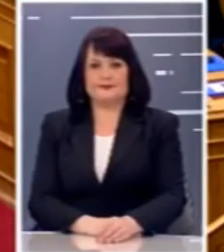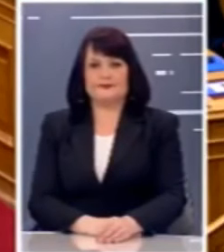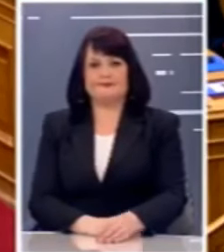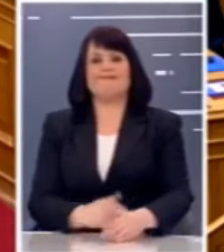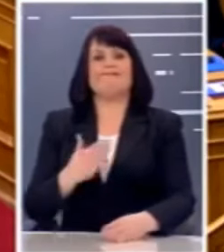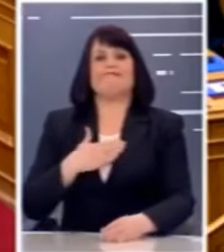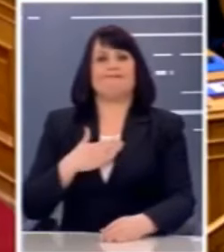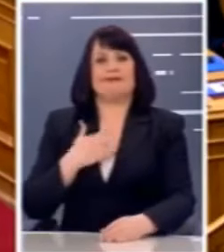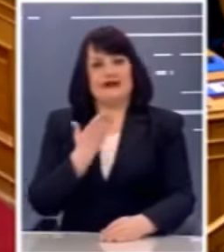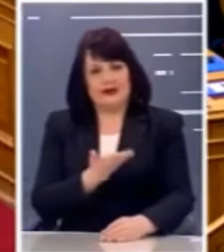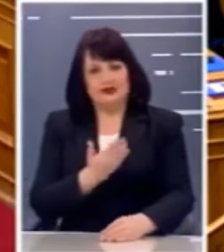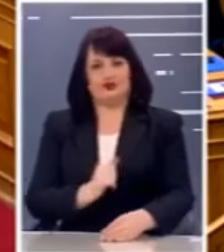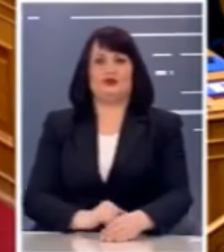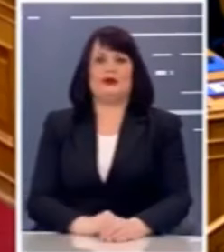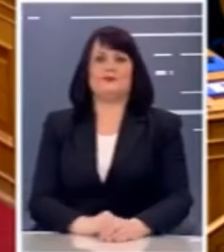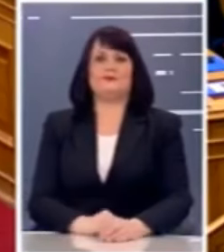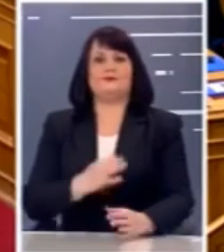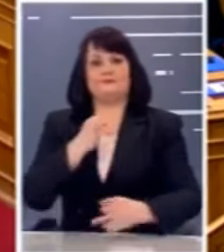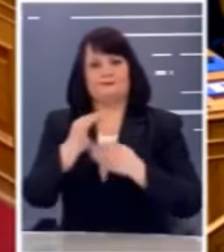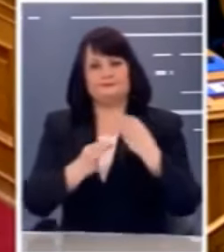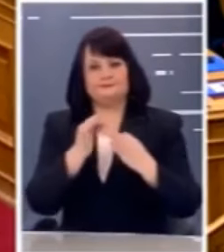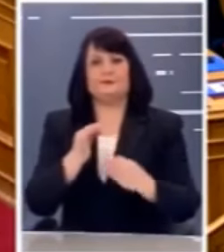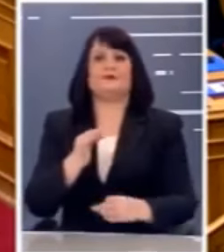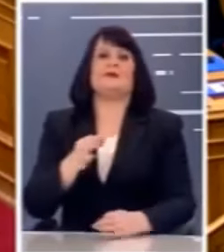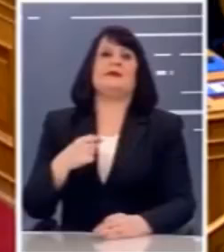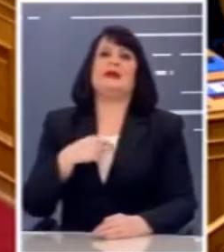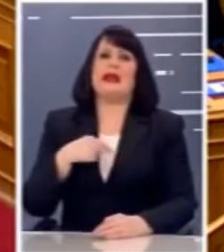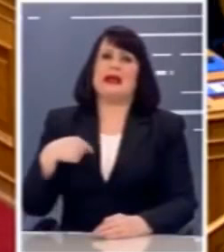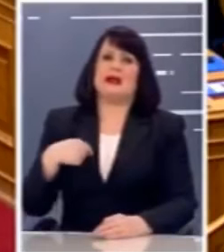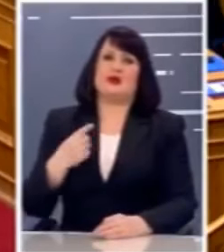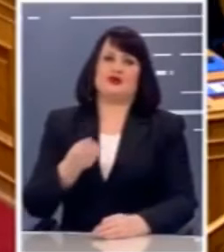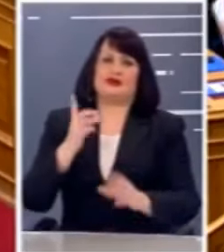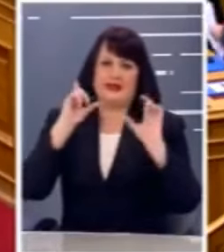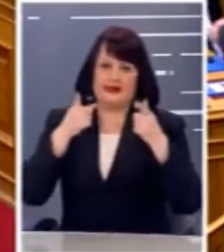Ευχαριστούμε, κύριε Δραγασάκη. Το λόγο έχει ο αρχηγός της αξιωματικής